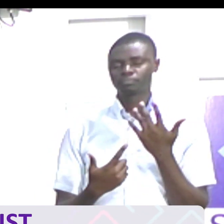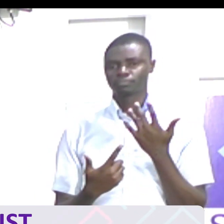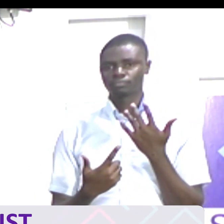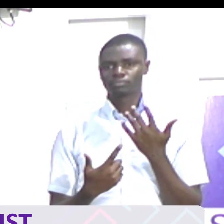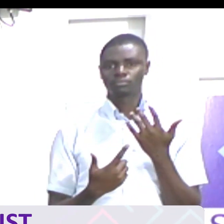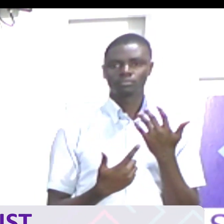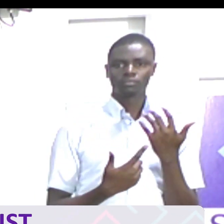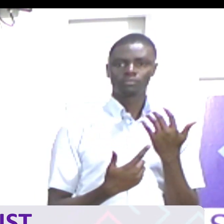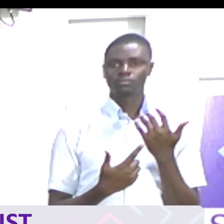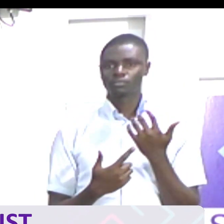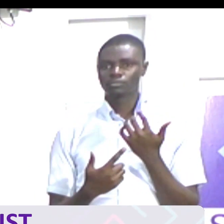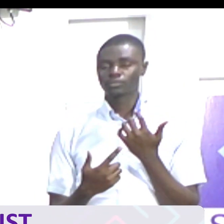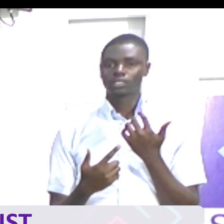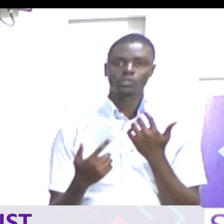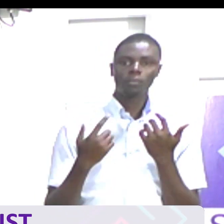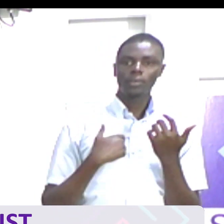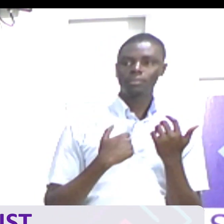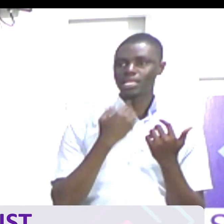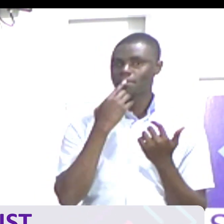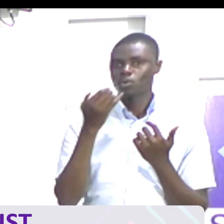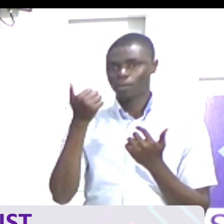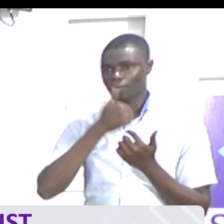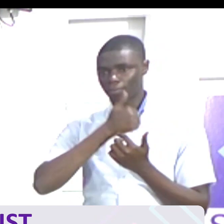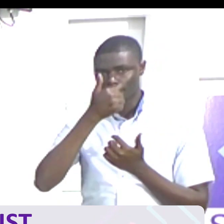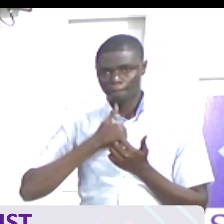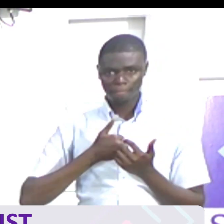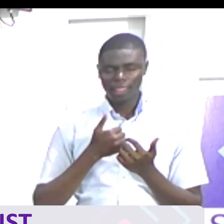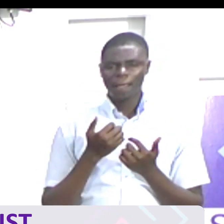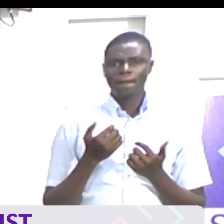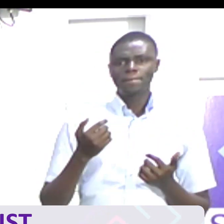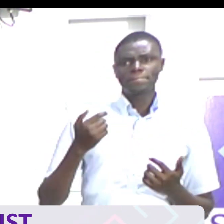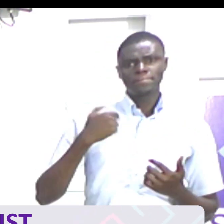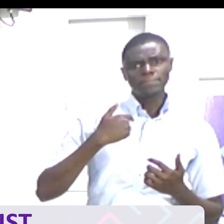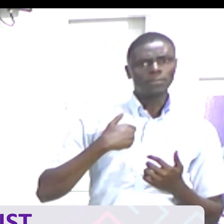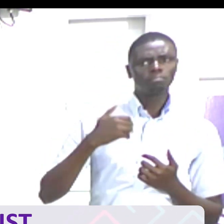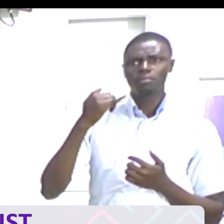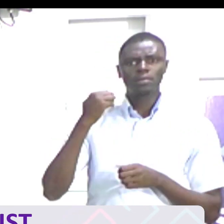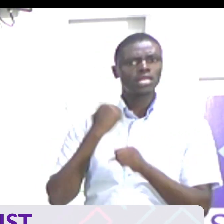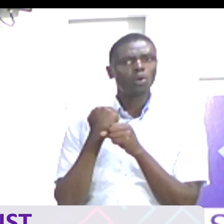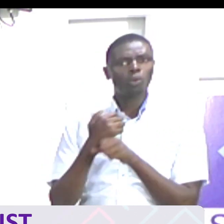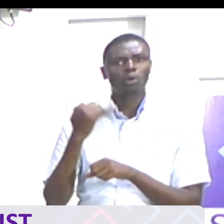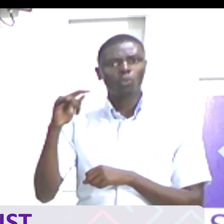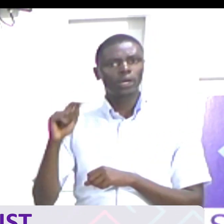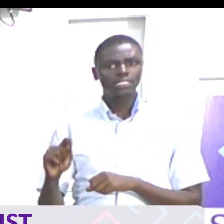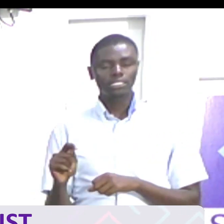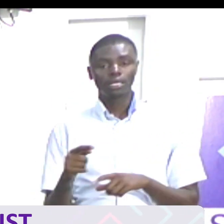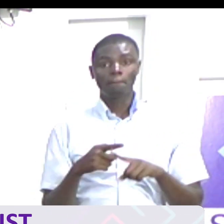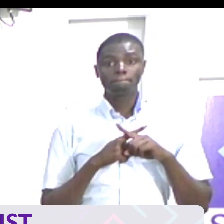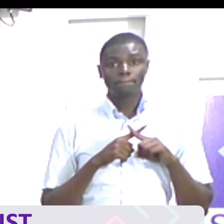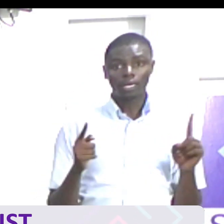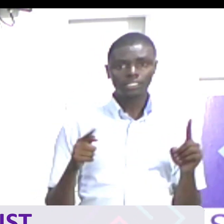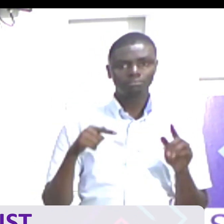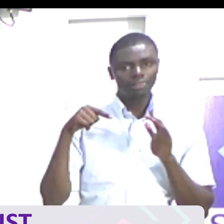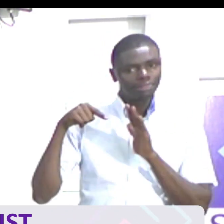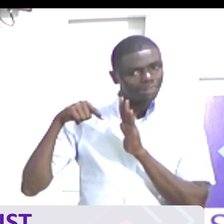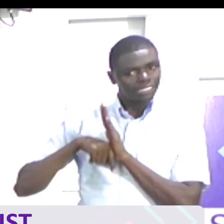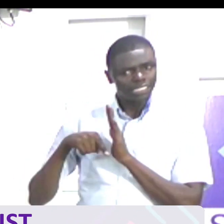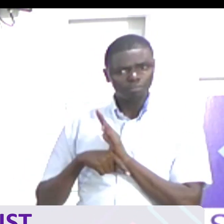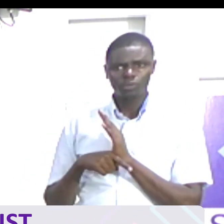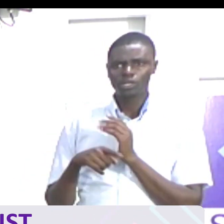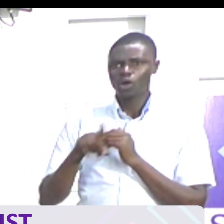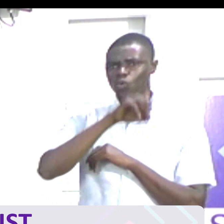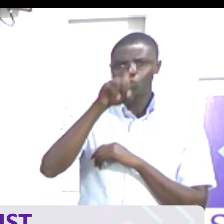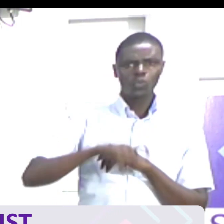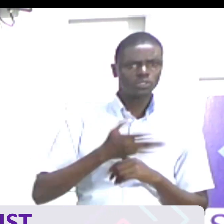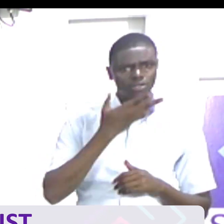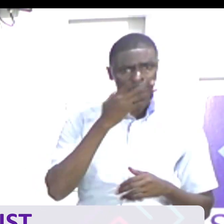kama hata niambia watu siri kama hata. Mtu kama anasema mimi ni mtu IT pale ni nini? Lakini kwa deep down so anaweza kujibu vizuri